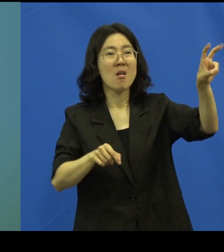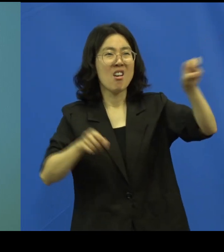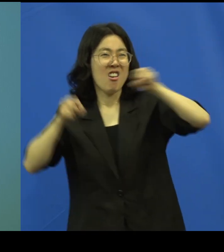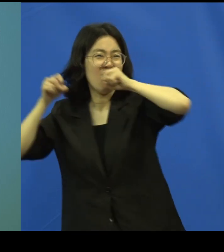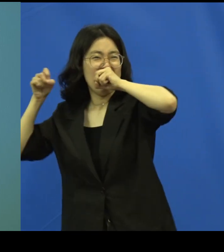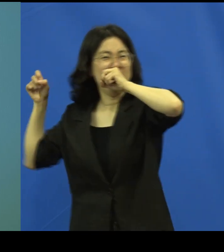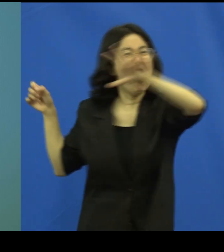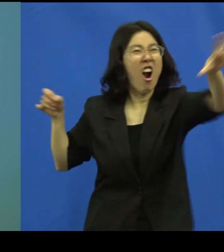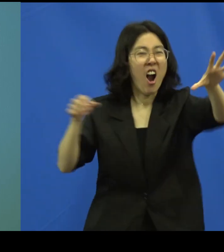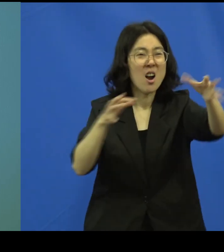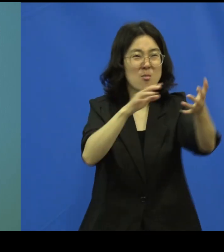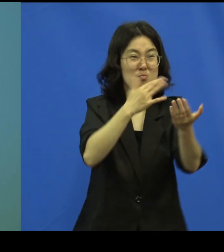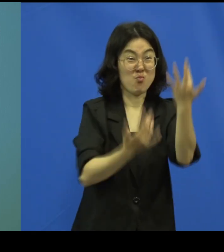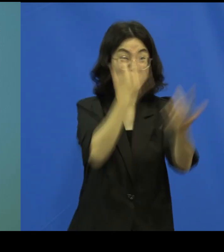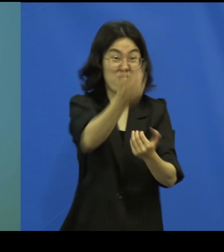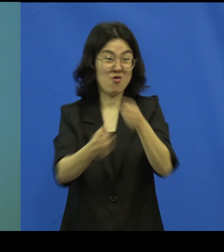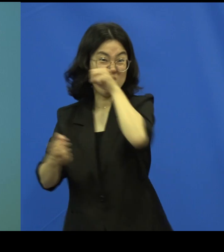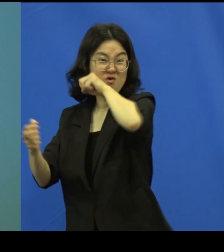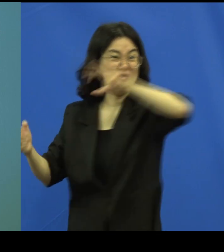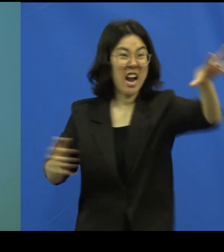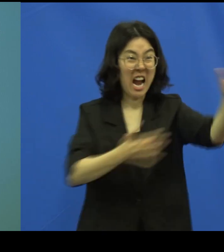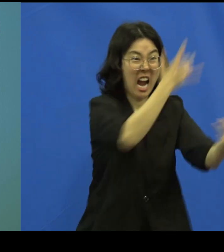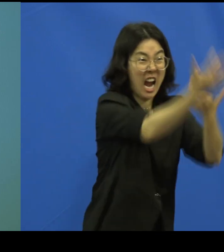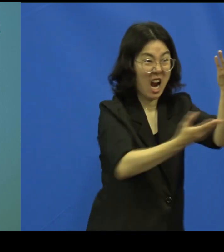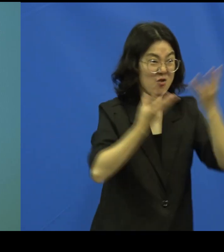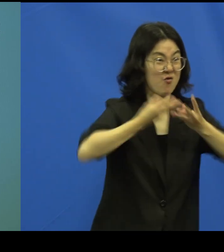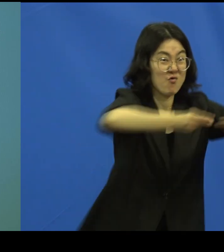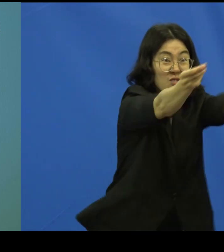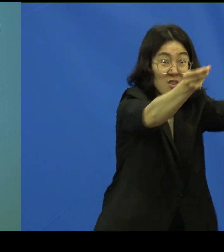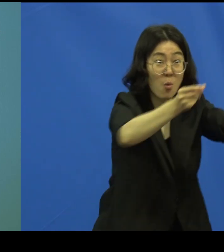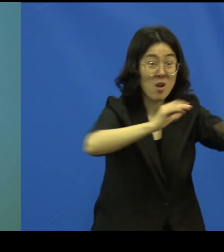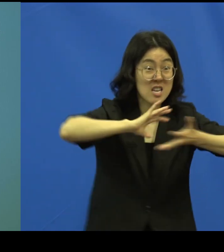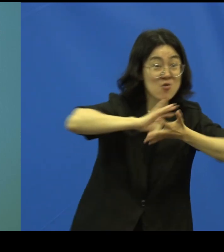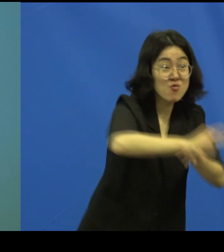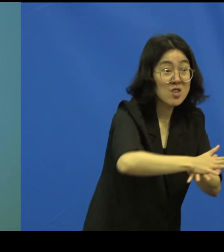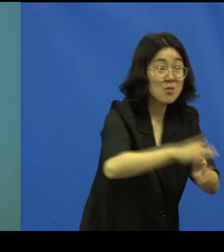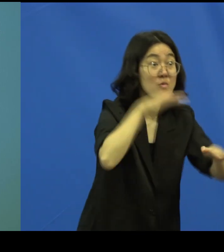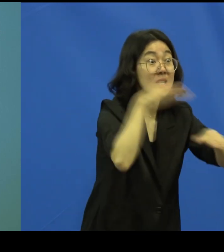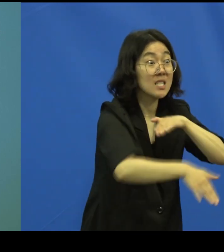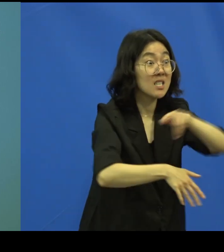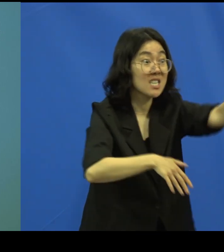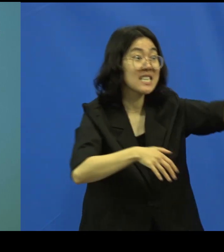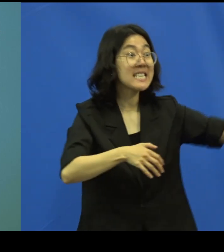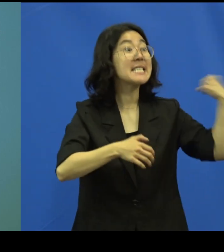착취와 살인으로 가득해요. 그러나 어린 양의 길은 철저히 실패자로 드러납니다.